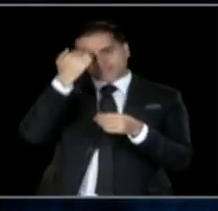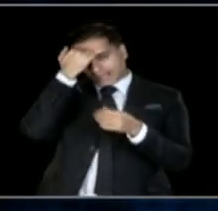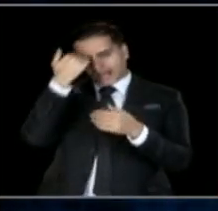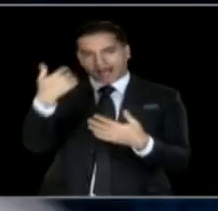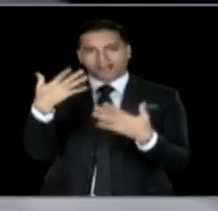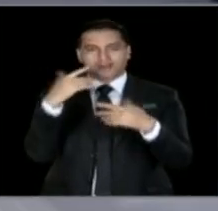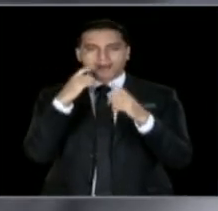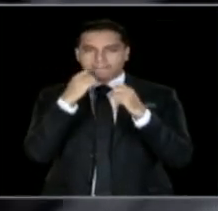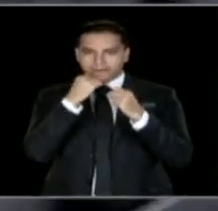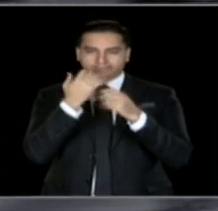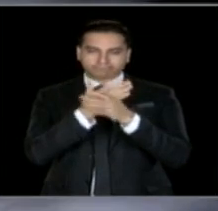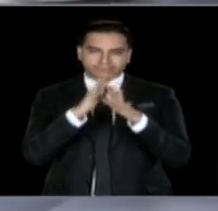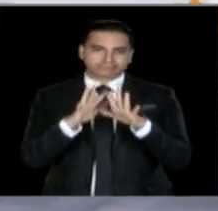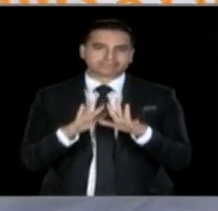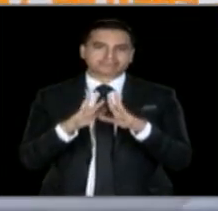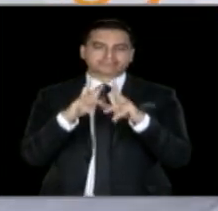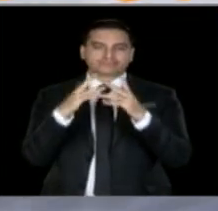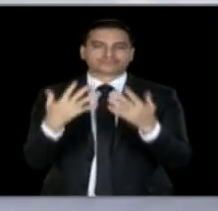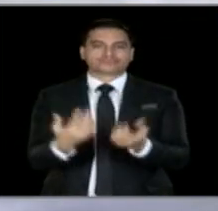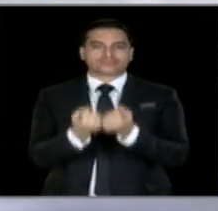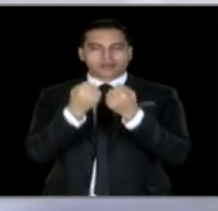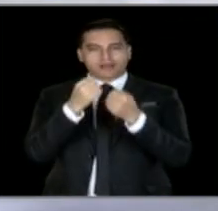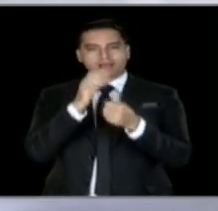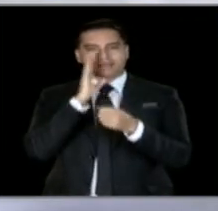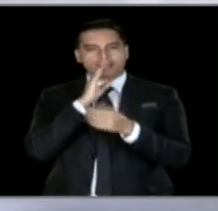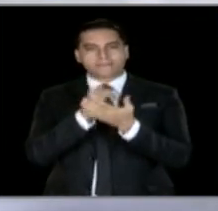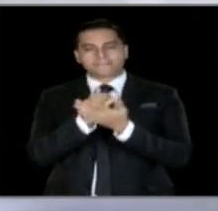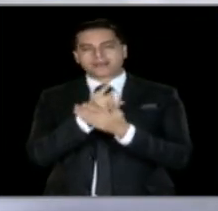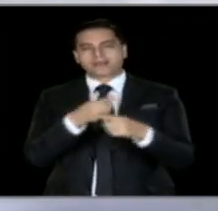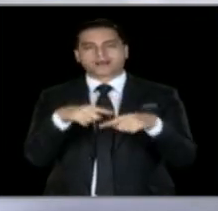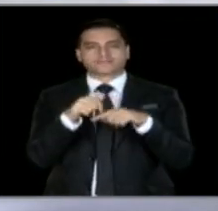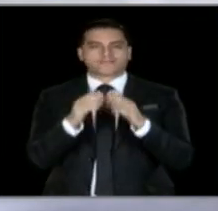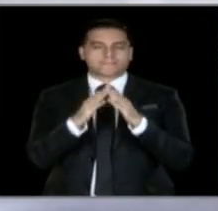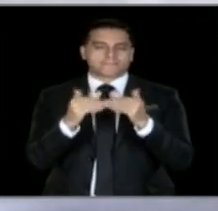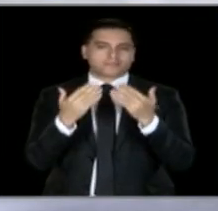جنيه من البنك الأهلي للمشاركة في النهوض بالمنظومة التعليمية في مصر.